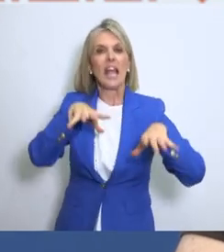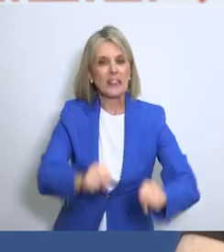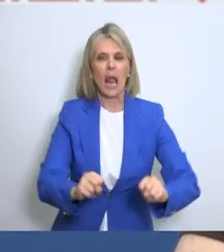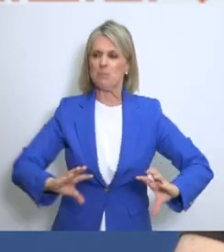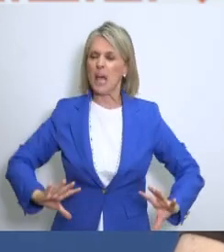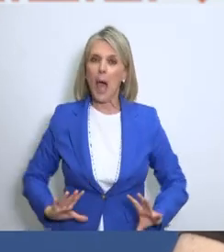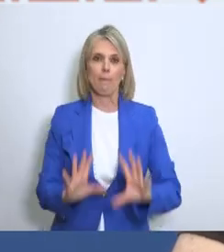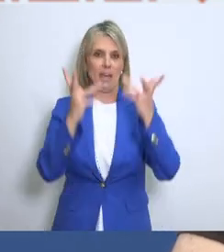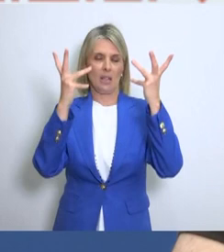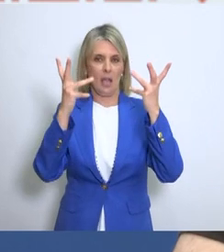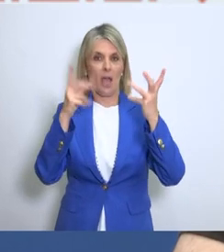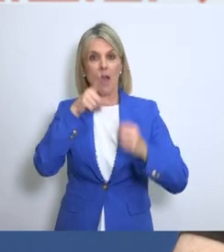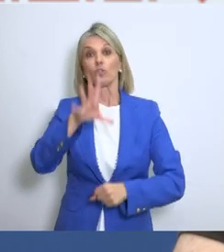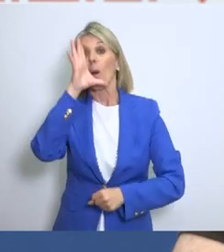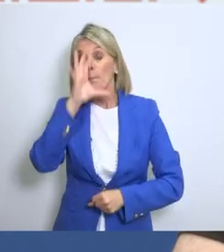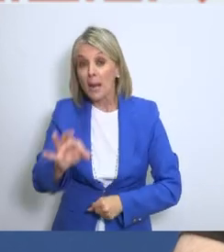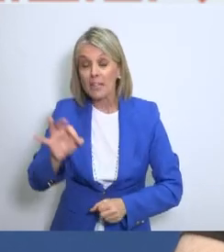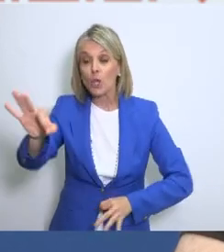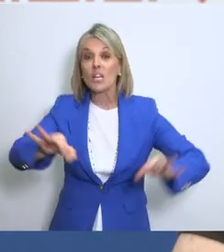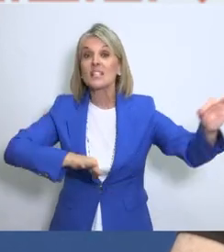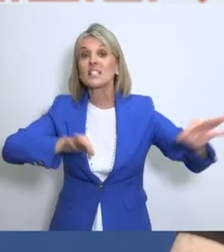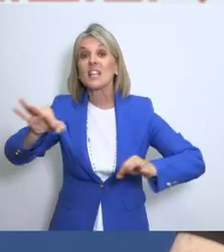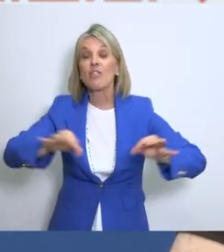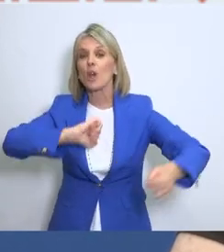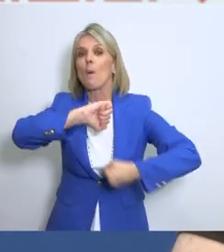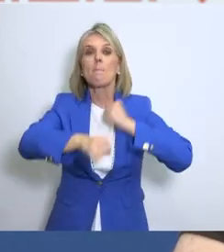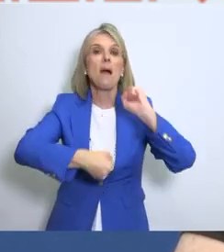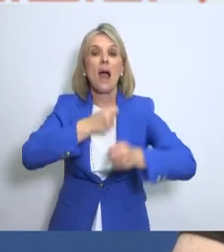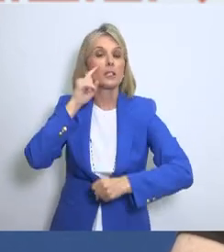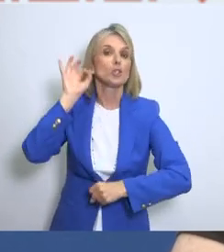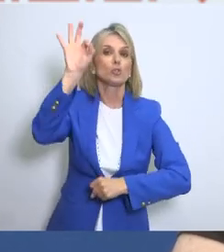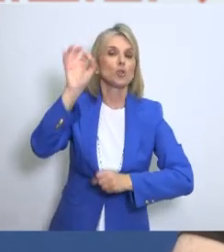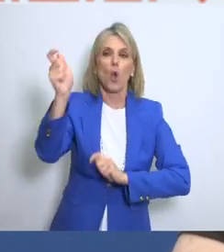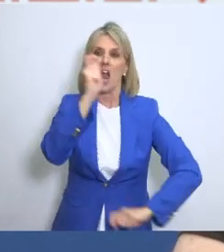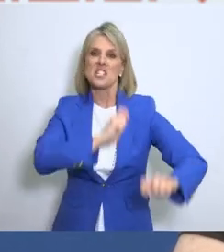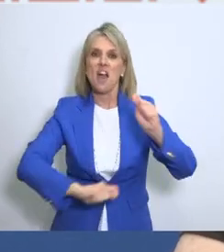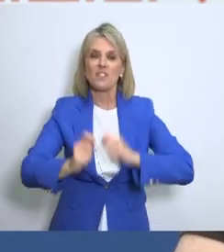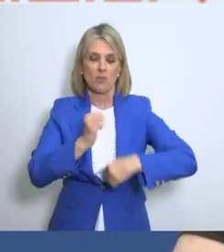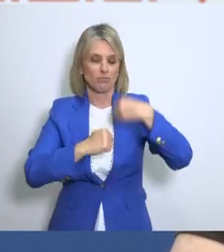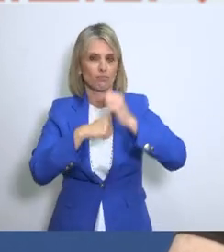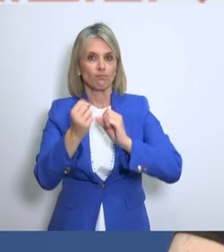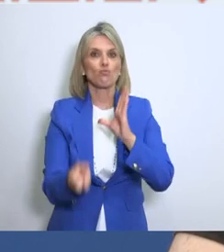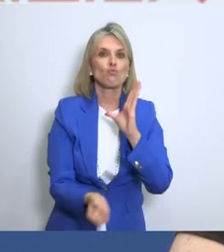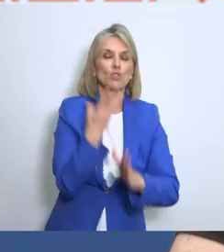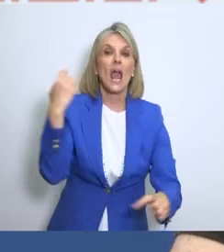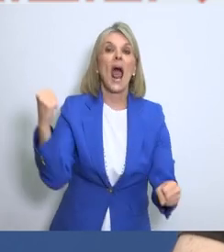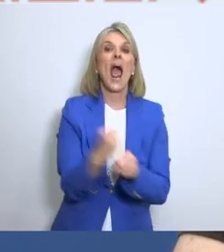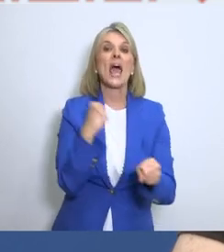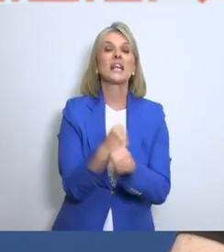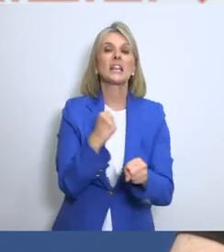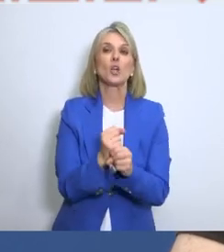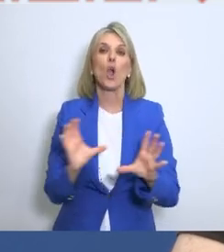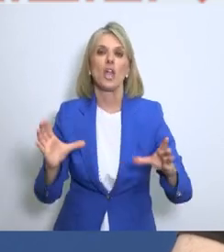απεργία. Ένα πραγματικό σχέδιο πάλης που θα στοχεύει στην ανασυγκρότηση και την ανασύνθεση του εργατικού κινήματος για